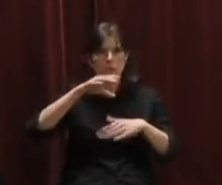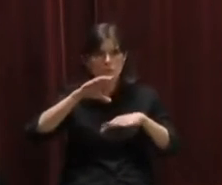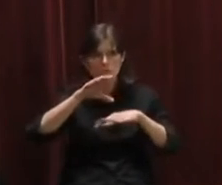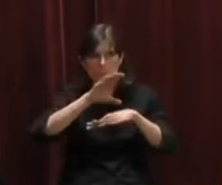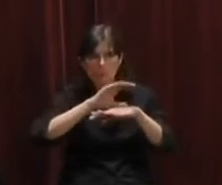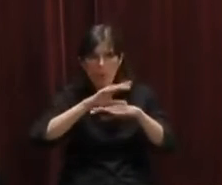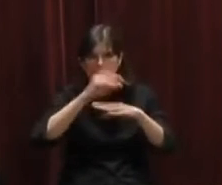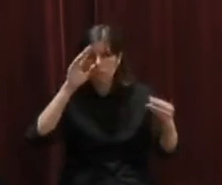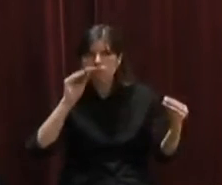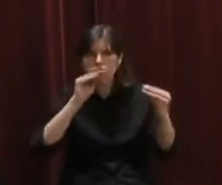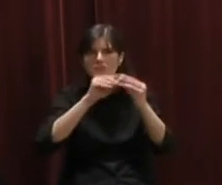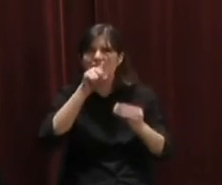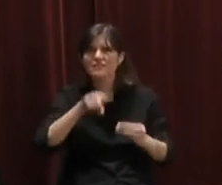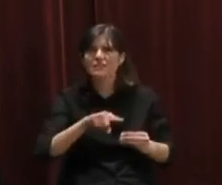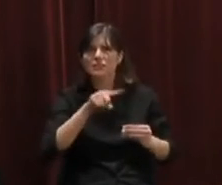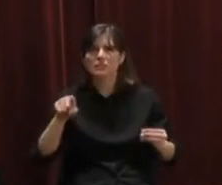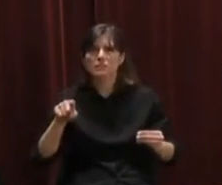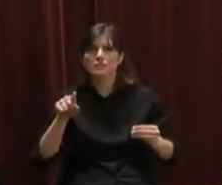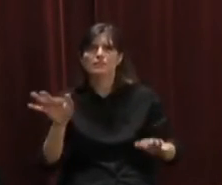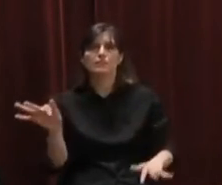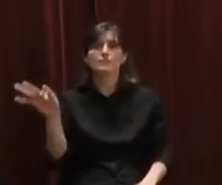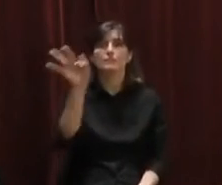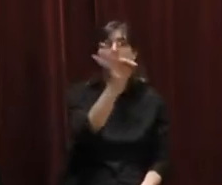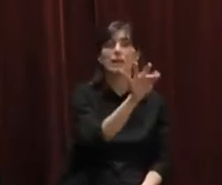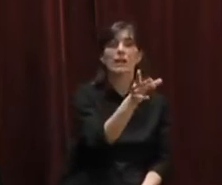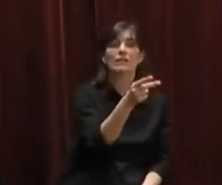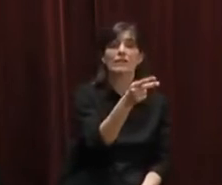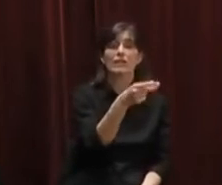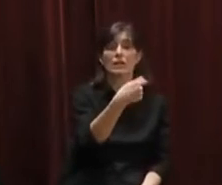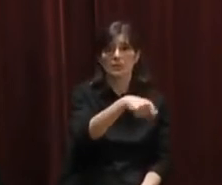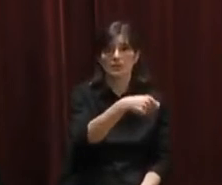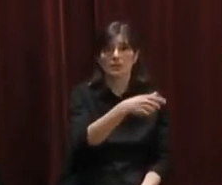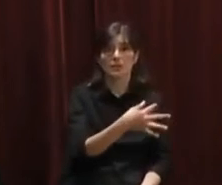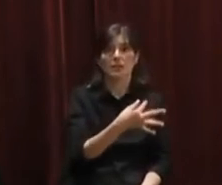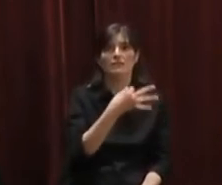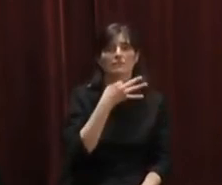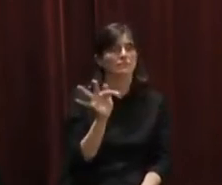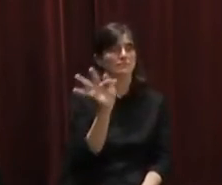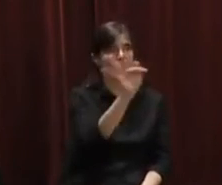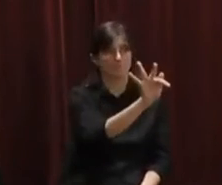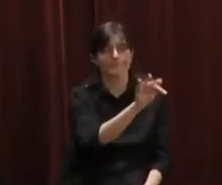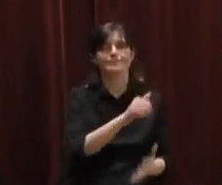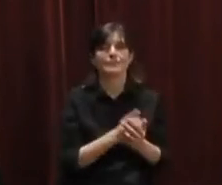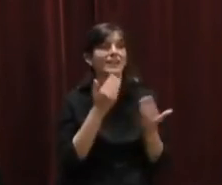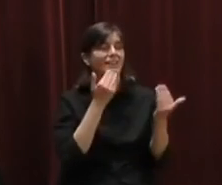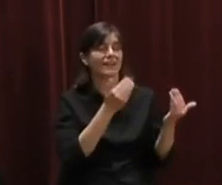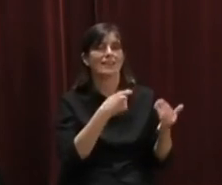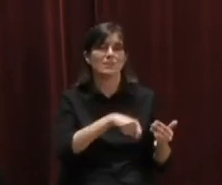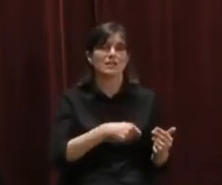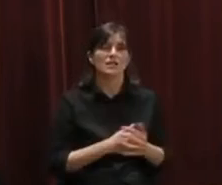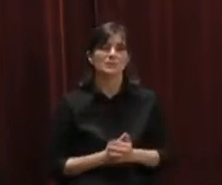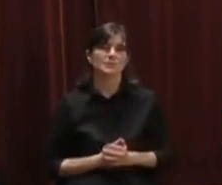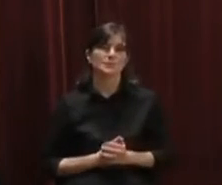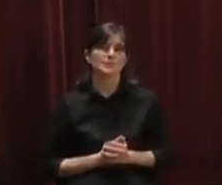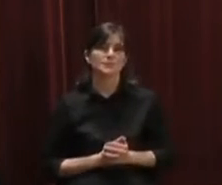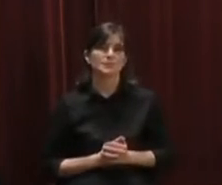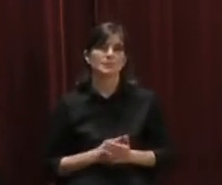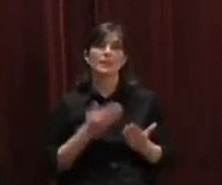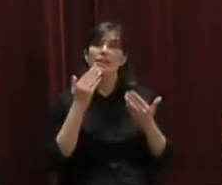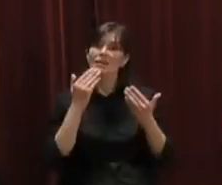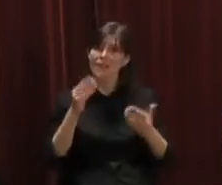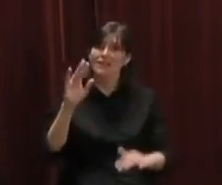Gràcies. Senyor Saura, doncs té la paraula la senyora vicepresidenta Bel Busquets. Moltes gràcies, senyor president. Gràcies, senyor Saura, per